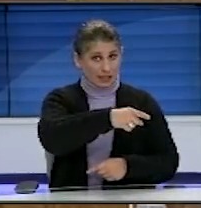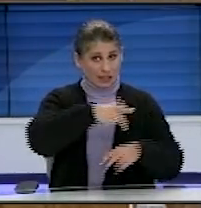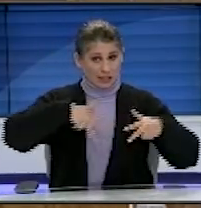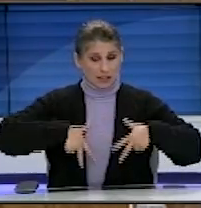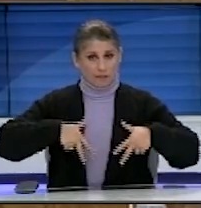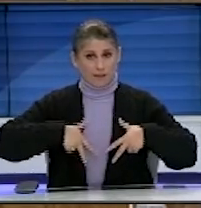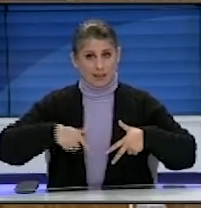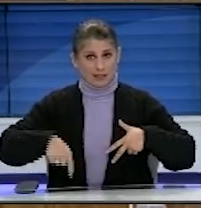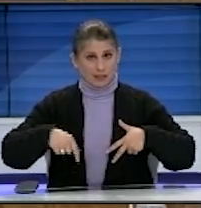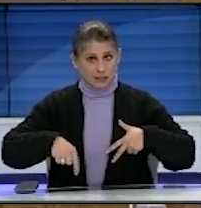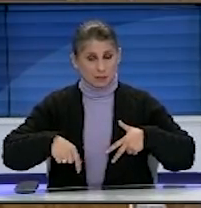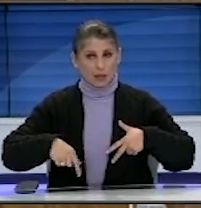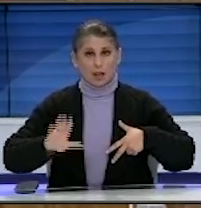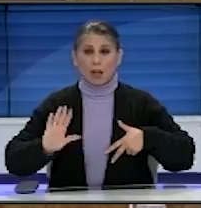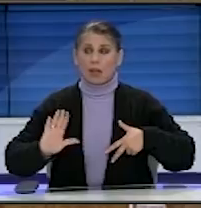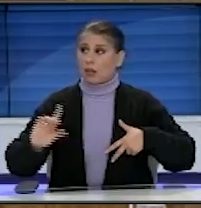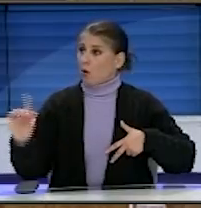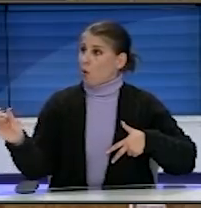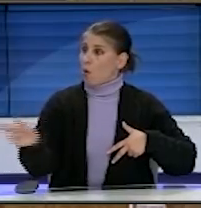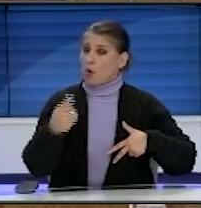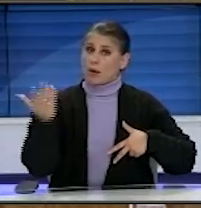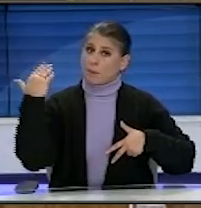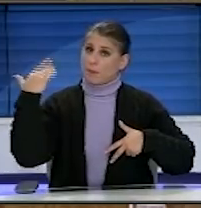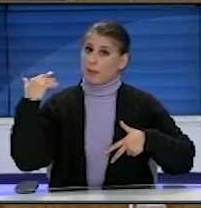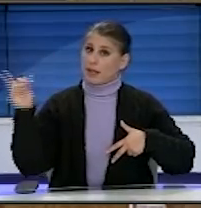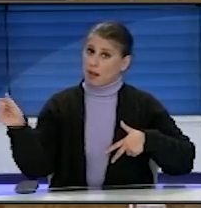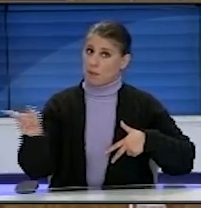ως κυβέρνηση σήμερα, αλλά και όλοι όσοι πριν